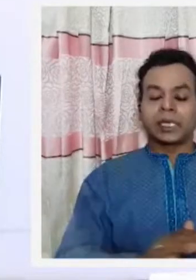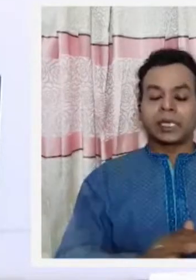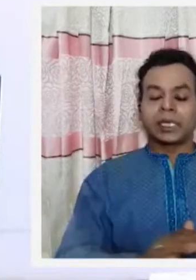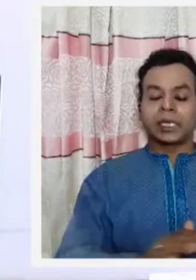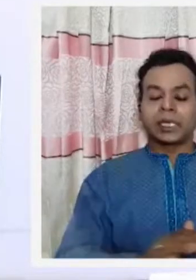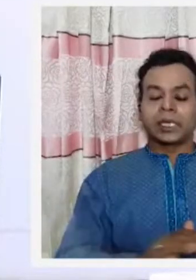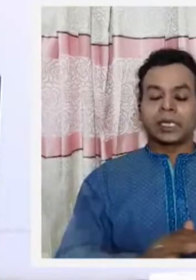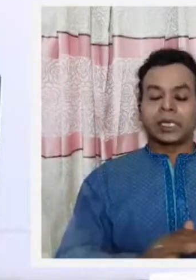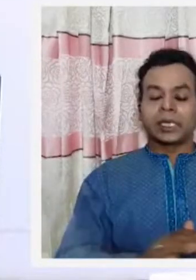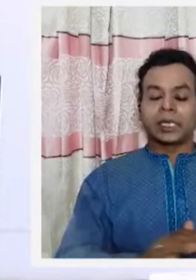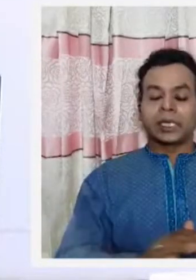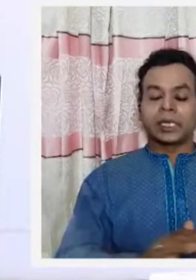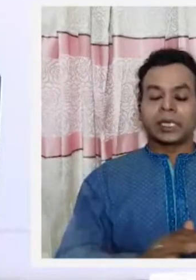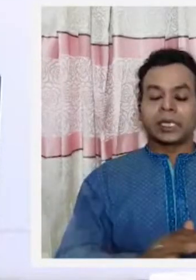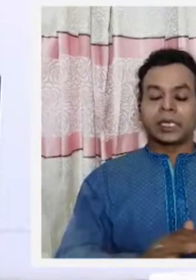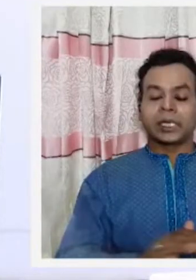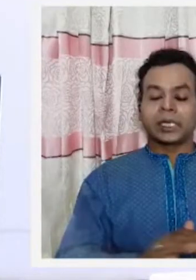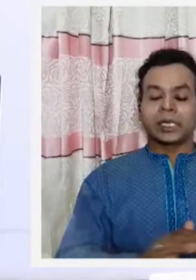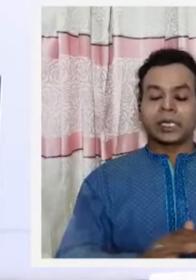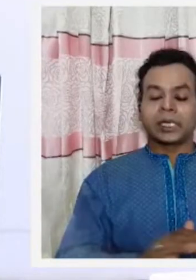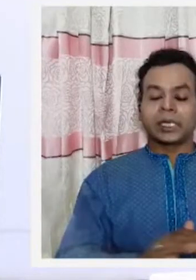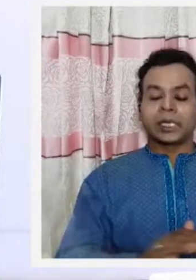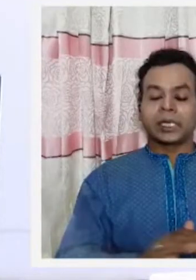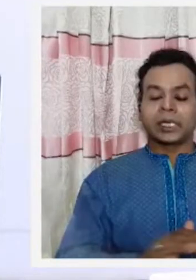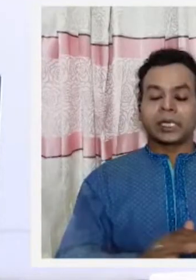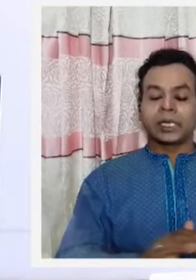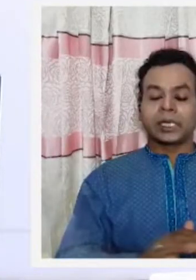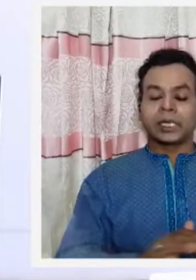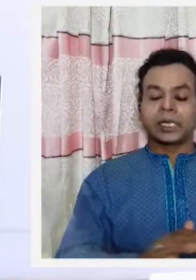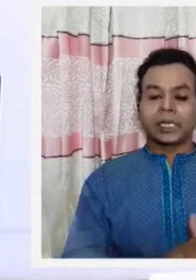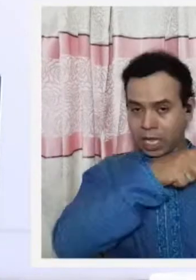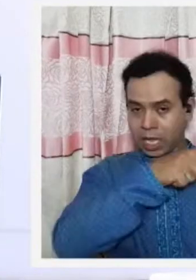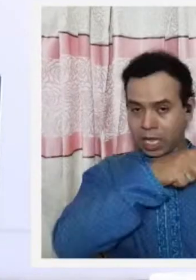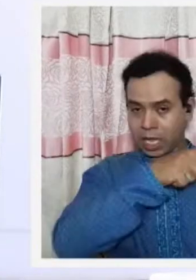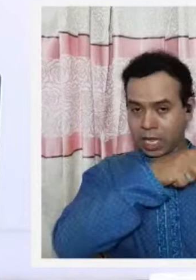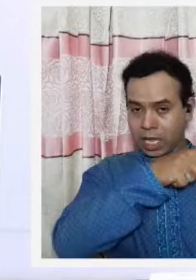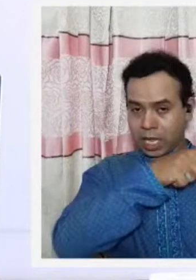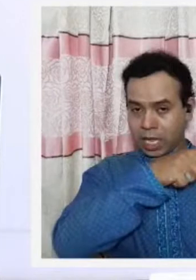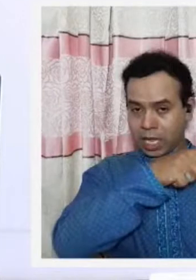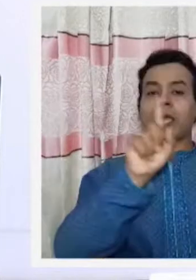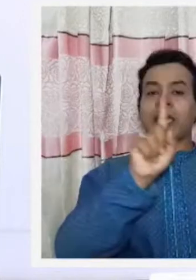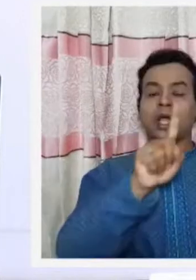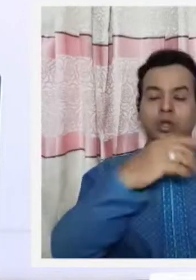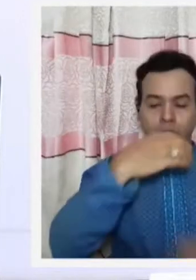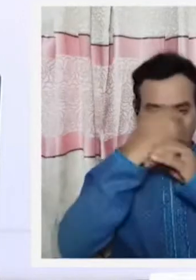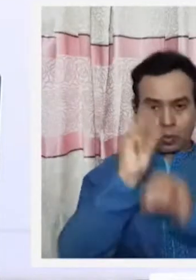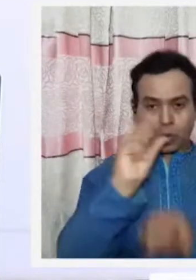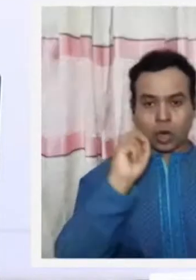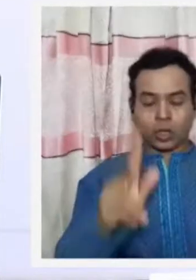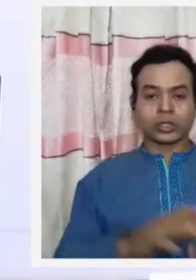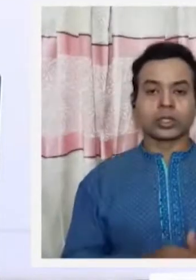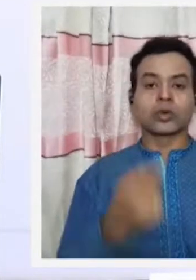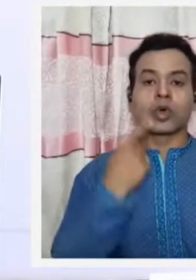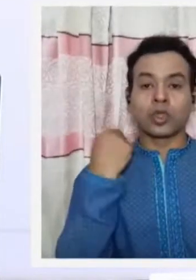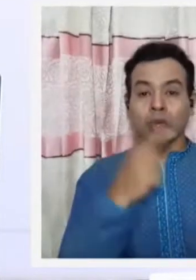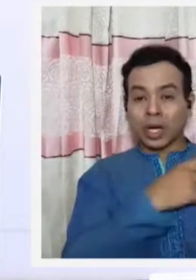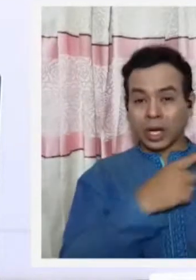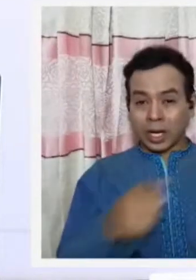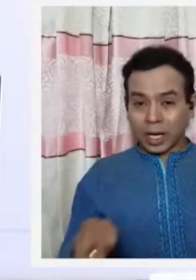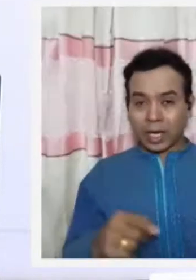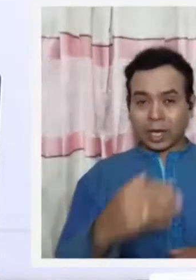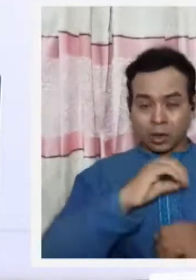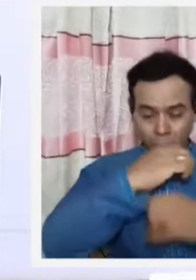10,06,751টি নমুনা এবং 24 ঘন্টায় যা নমুনা পরীক্ষা হয়েছে তাতে শনাক্ত হয়েছে 3,034 জন। এ পর্যন্ত